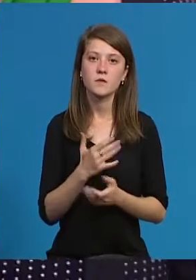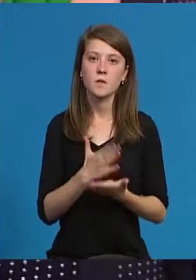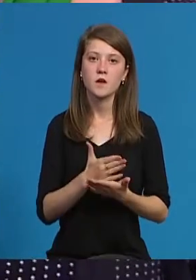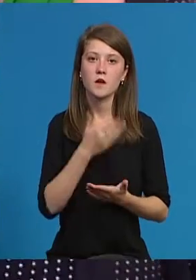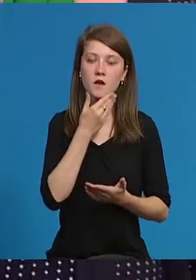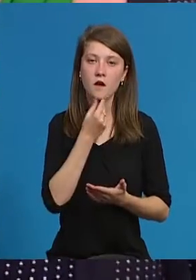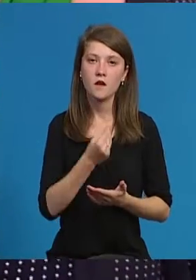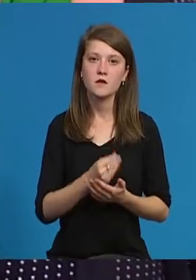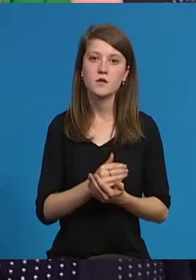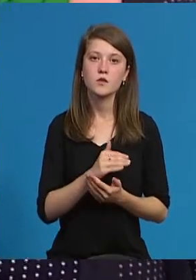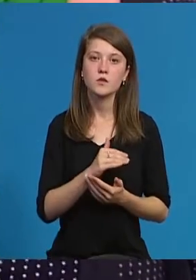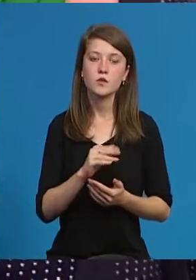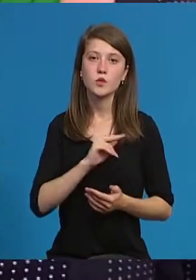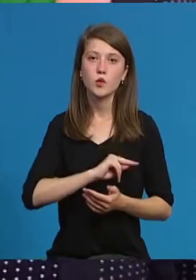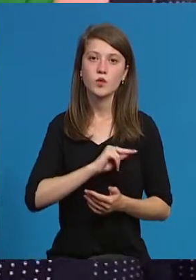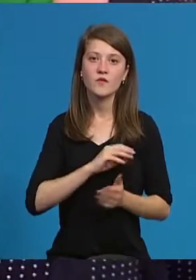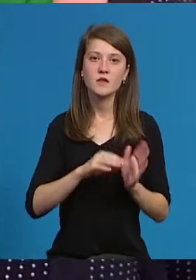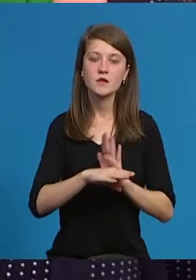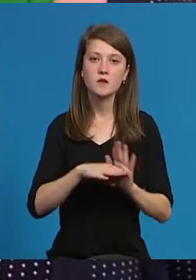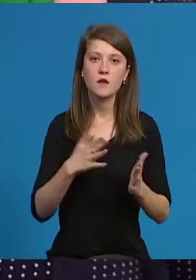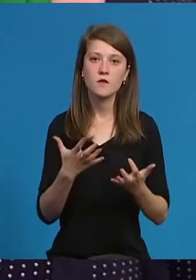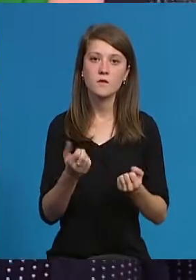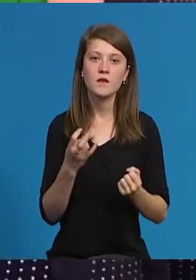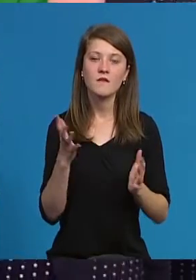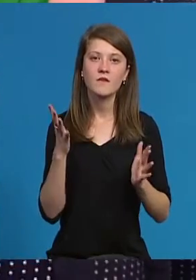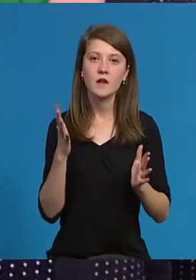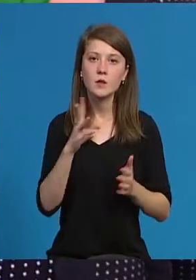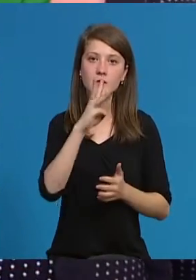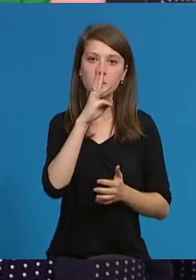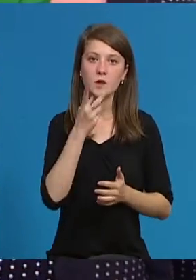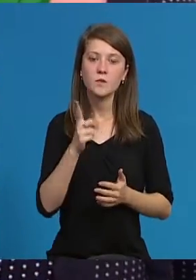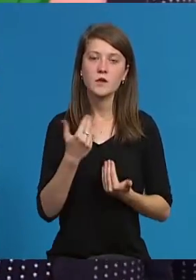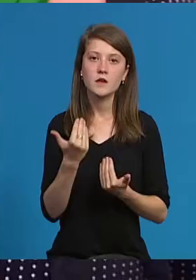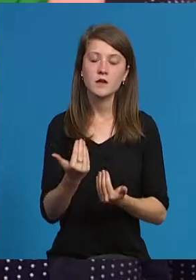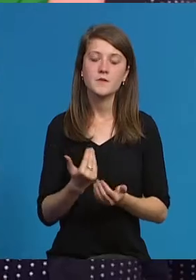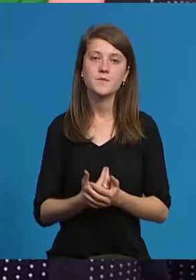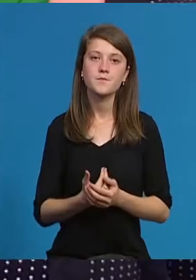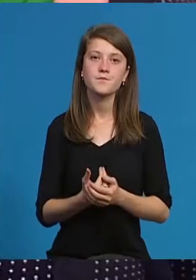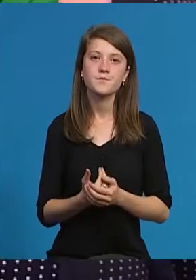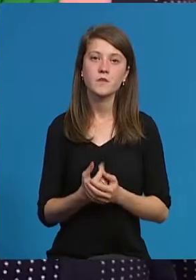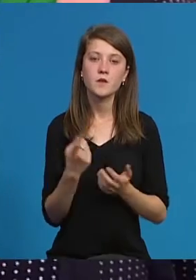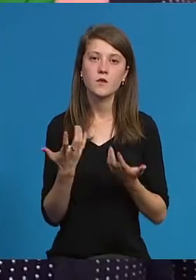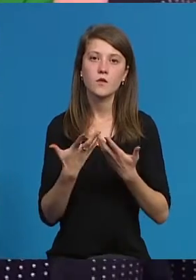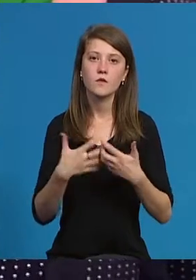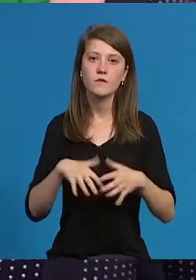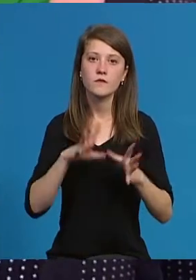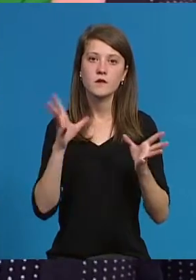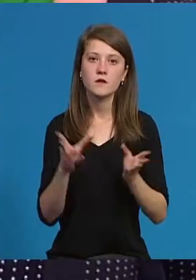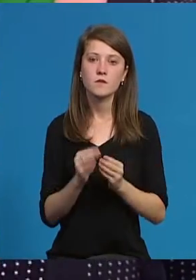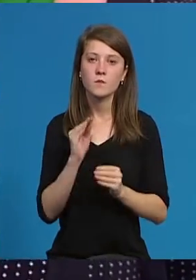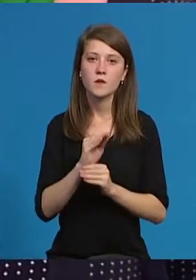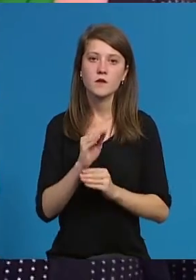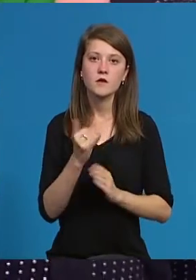гарний трудовий стаж, але при цьому отримувала невелику заробітну плату, то їй з урахуванням всіх надбавок